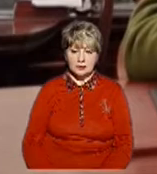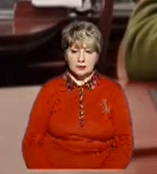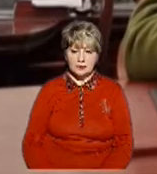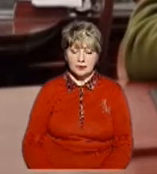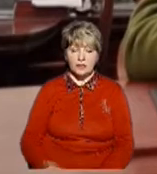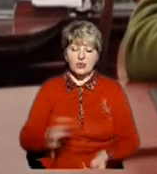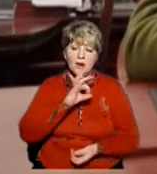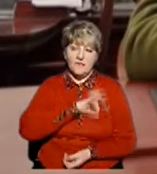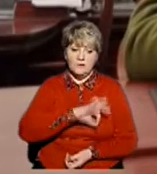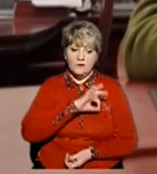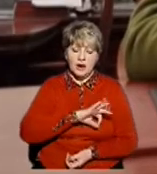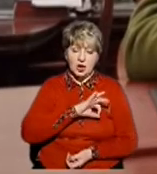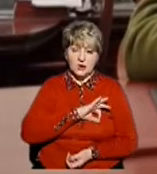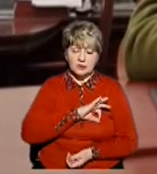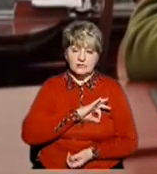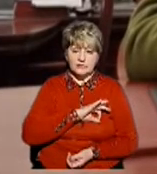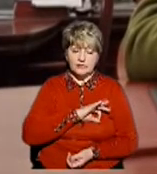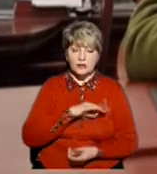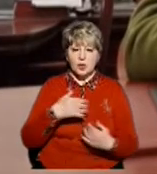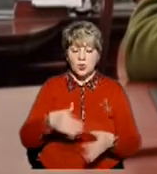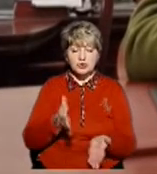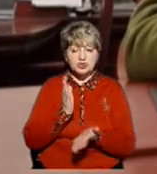подивимось. Використовуємо безпосередньо вже